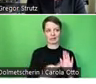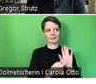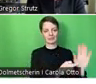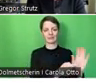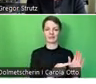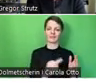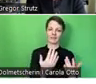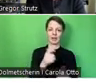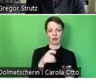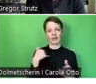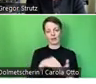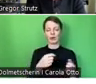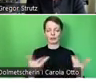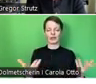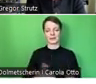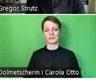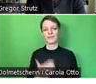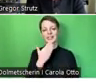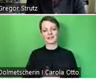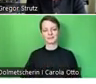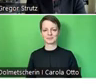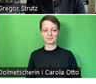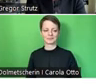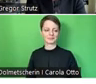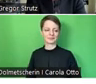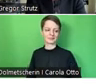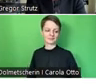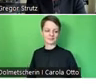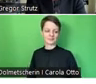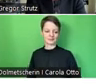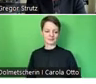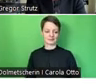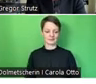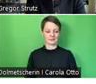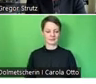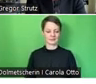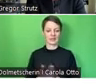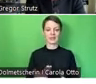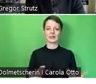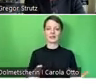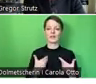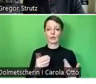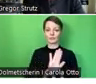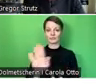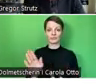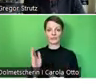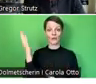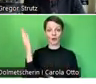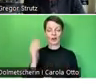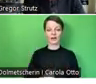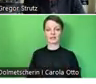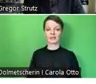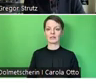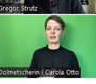Dank. Gut, dann Gottfried, wir freuen uns auf deinen Vortrag. Ja, danke für